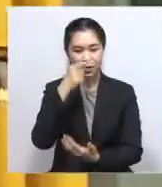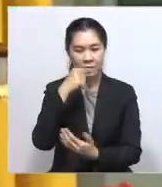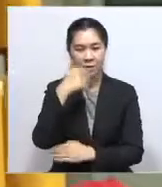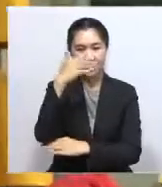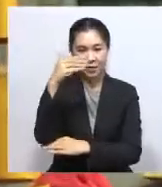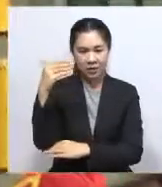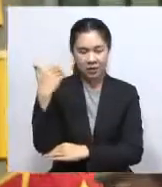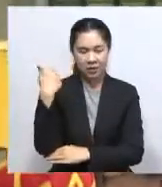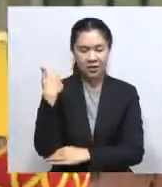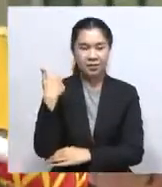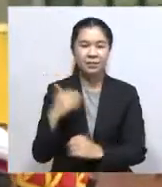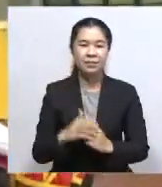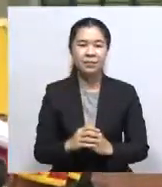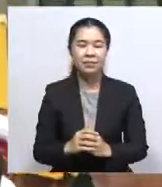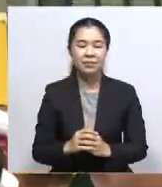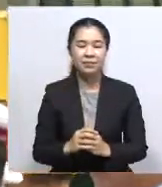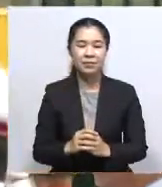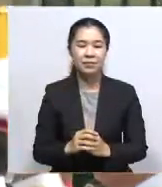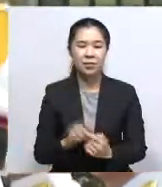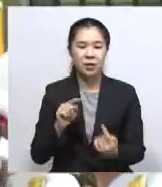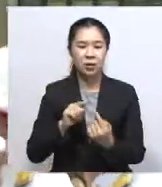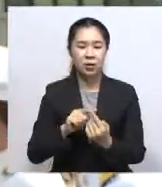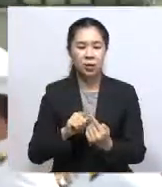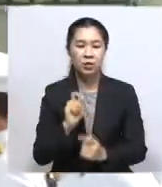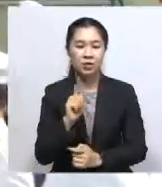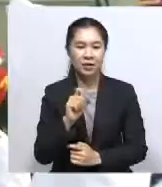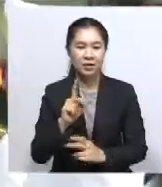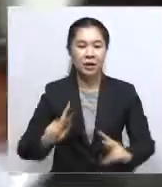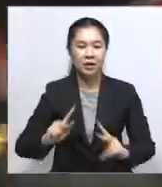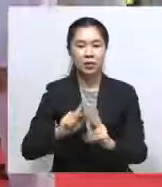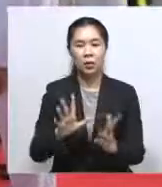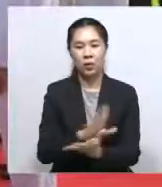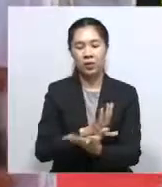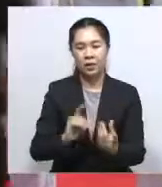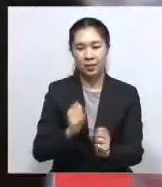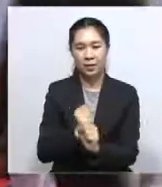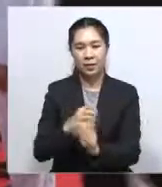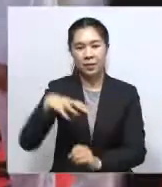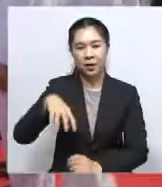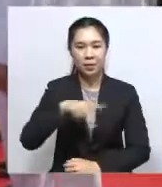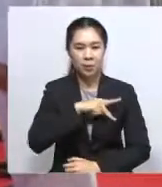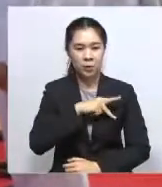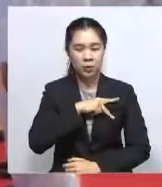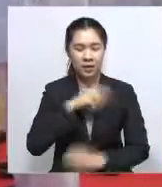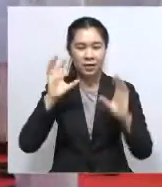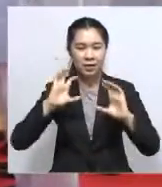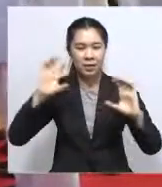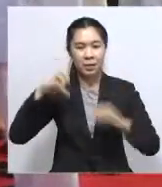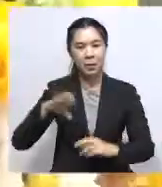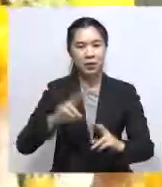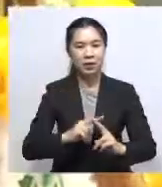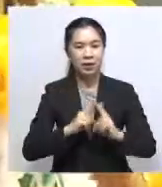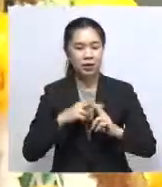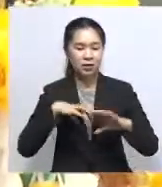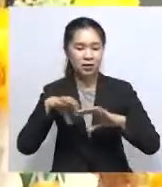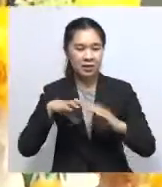ไทยในพระสังฆราชูปถัมภ์กรมการศาสนากระทรวงวัฒนธรรมสำนักงานพระพุทธศาสนารวมถึงหน่วยงานภาครัฐภาคเอกชนจั